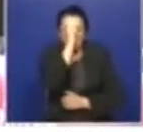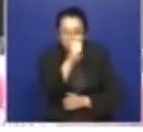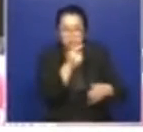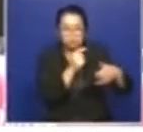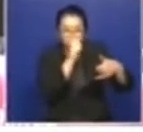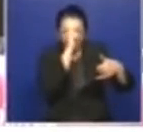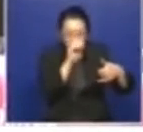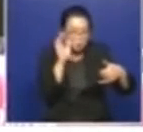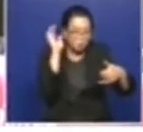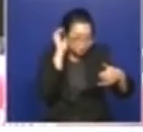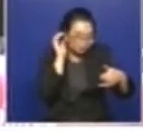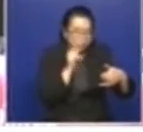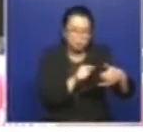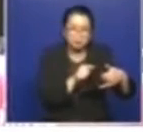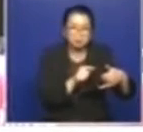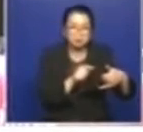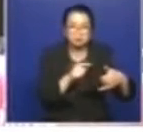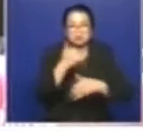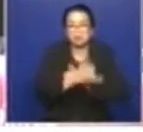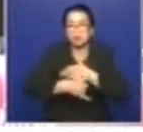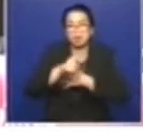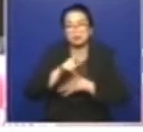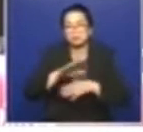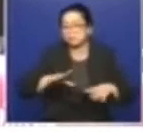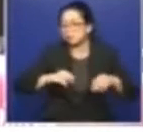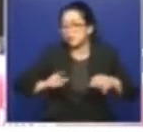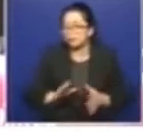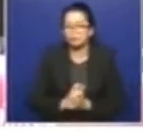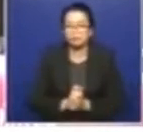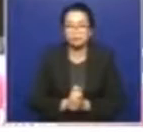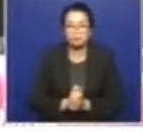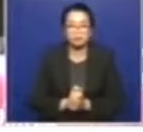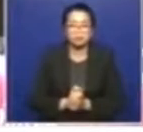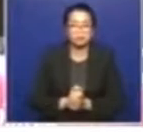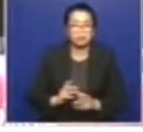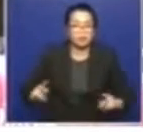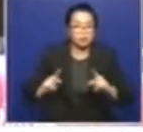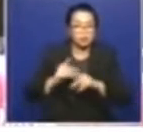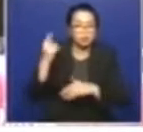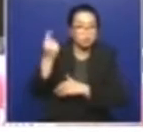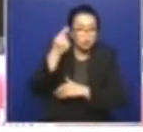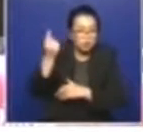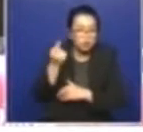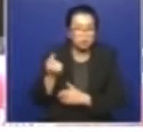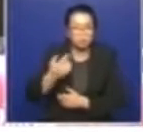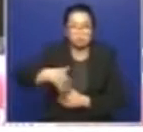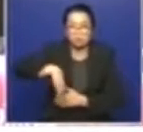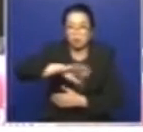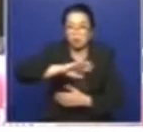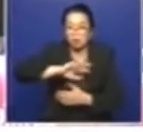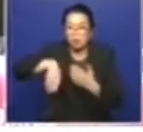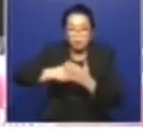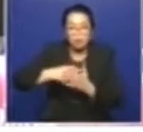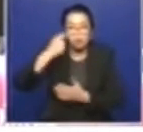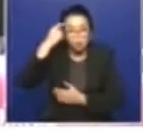กต่างชาติไม่เอาเรื่องการท่องเที่ยวรัฐมนตรีพูดแล้วนี่ท่องเที่ยวนี่ทั้งหมดรู้ไหมครับงบที่ท่านอั